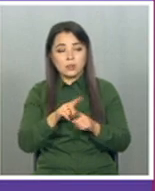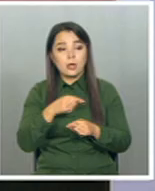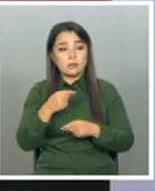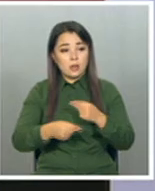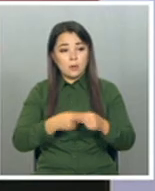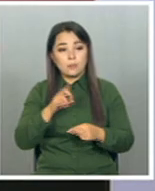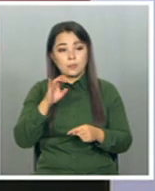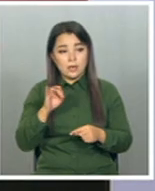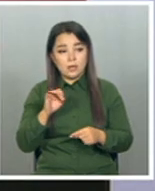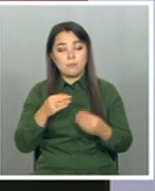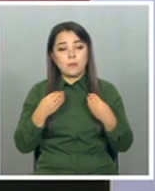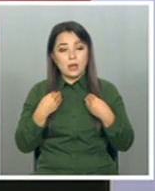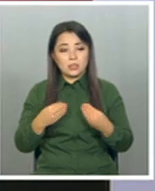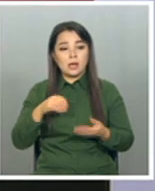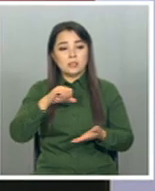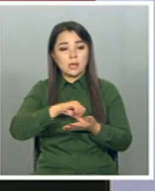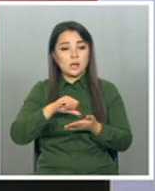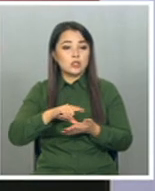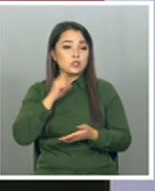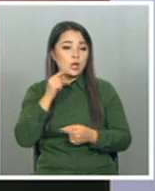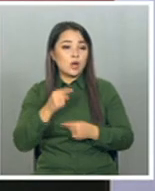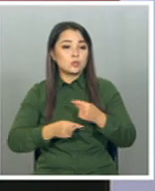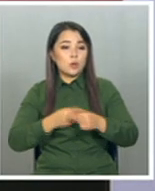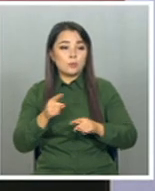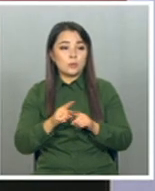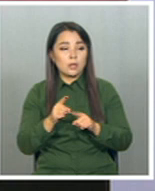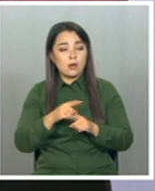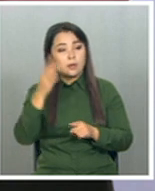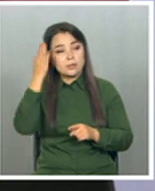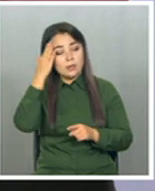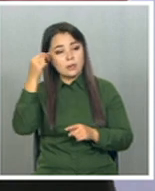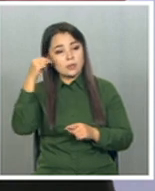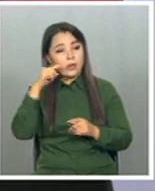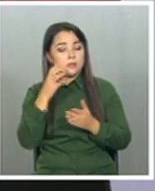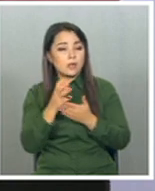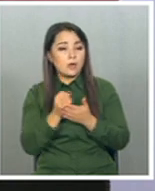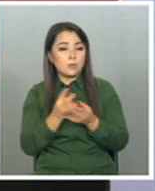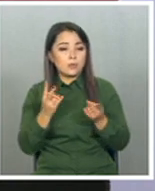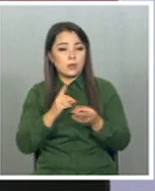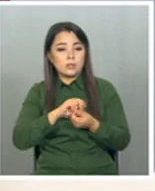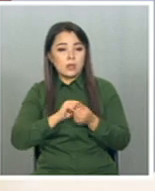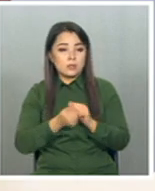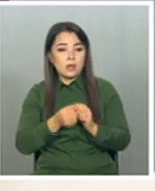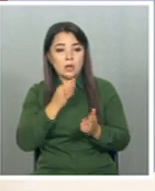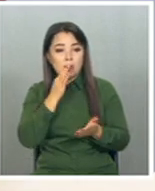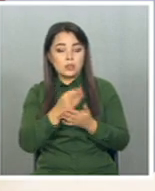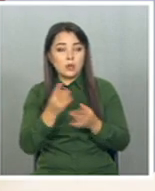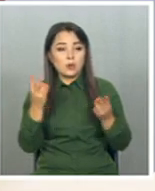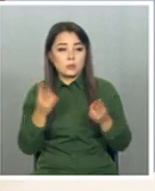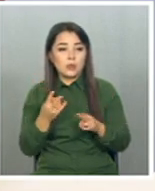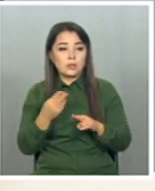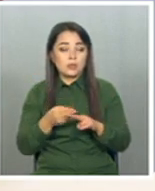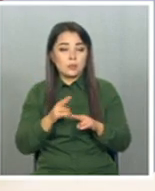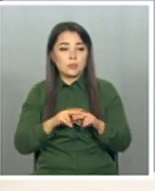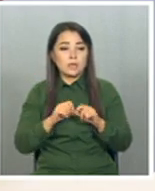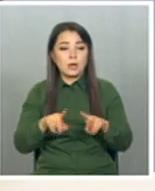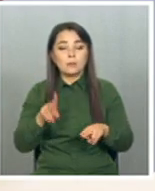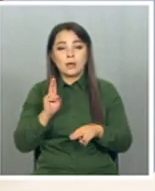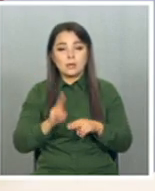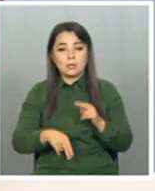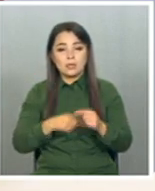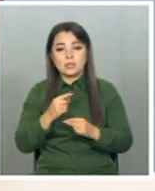билер мен батырлар жас ұрпақтың санасында сақталуы тиіс деді. Осымен бүгінгі